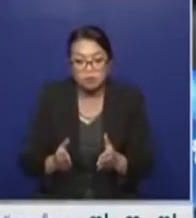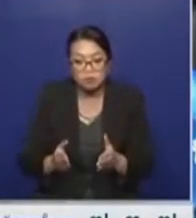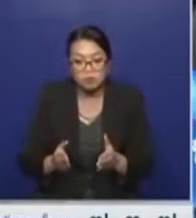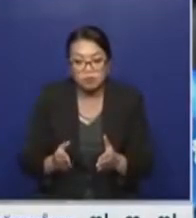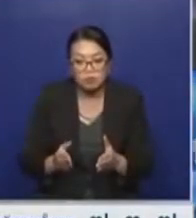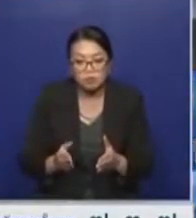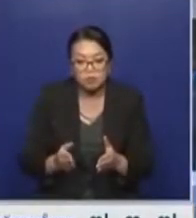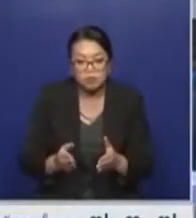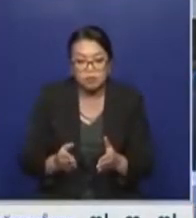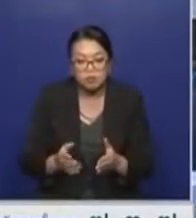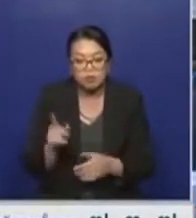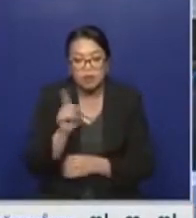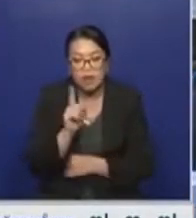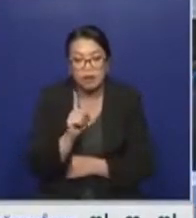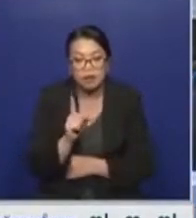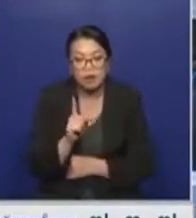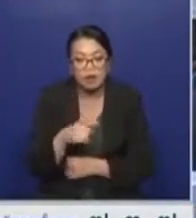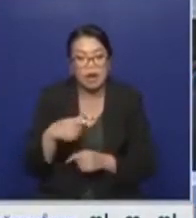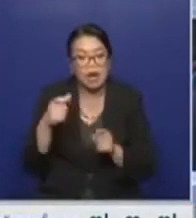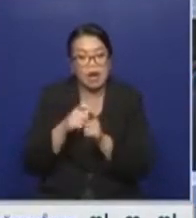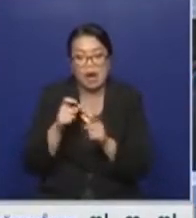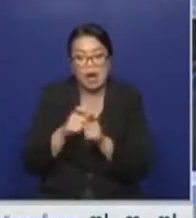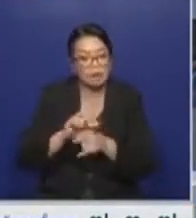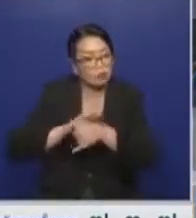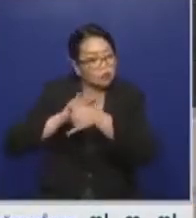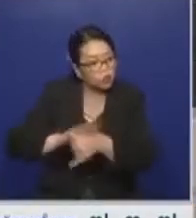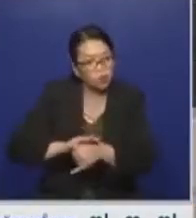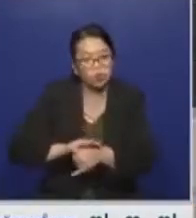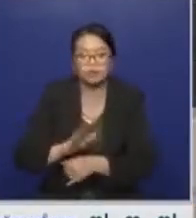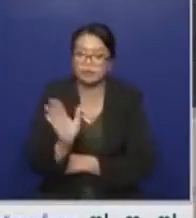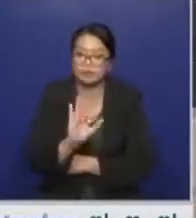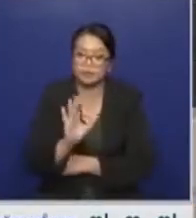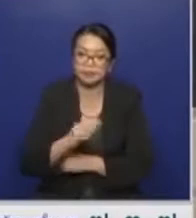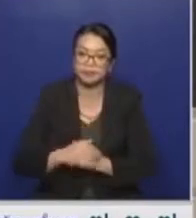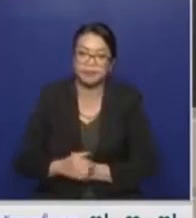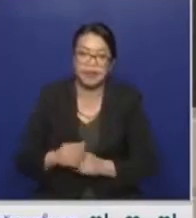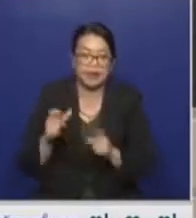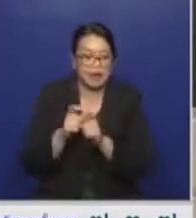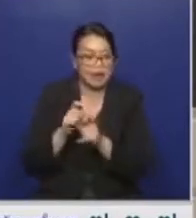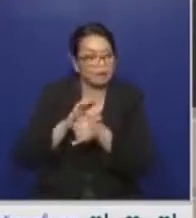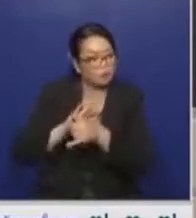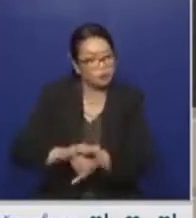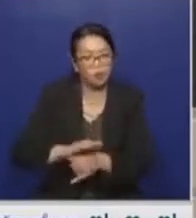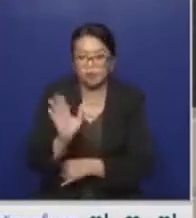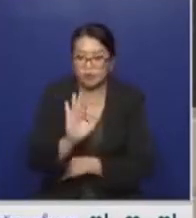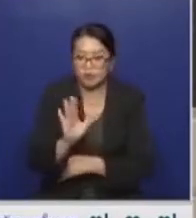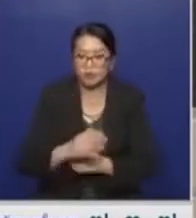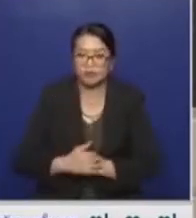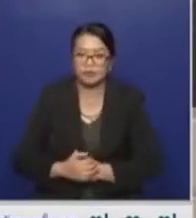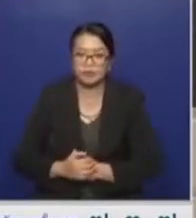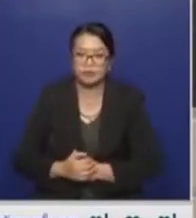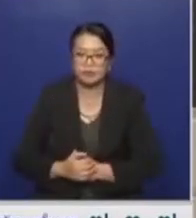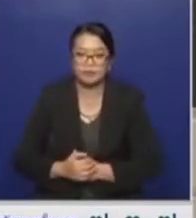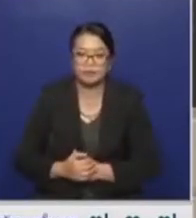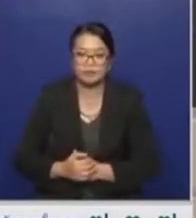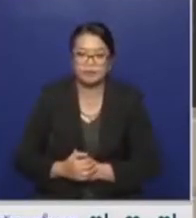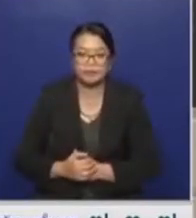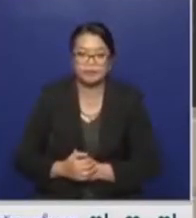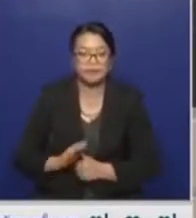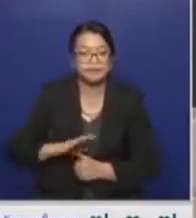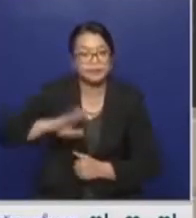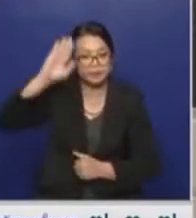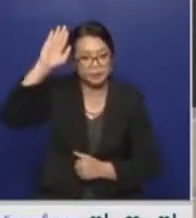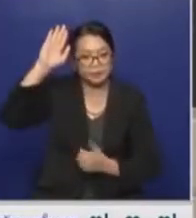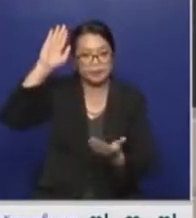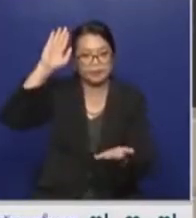ราไปใช้คำที่ดูถูกเขาไปหน่อยครับ ค่ะ อาจจะไม่เหมาะนะครับ ท่านประธานครับขออนุญาตฮะ